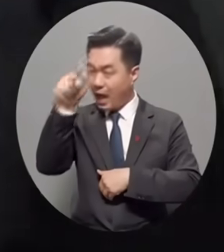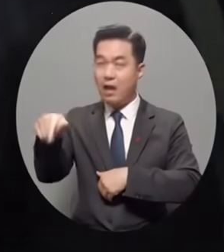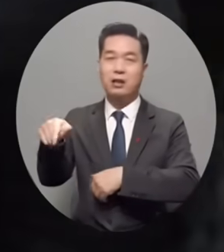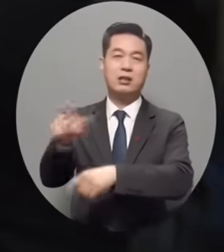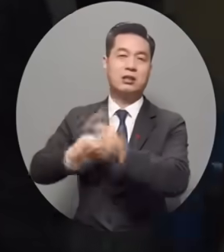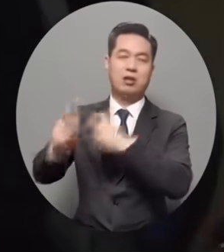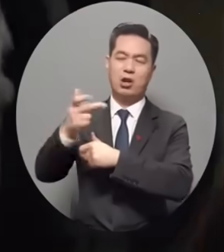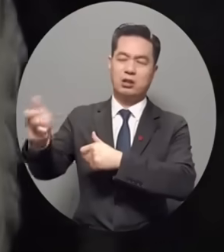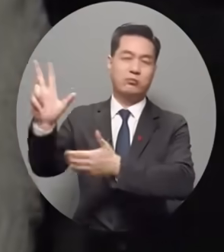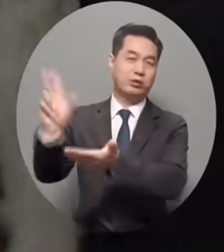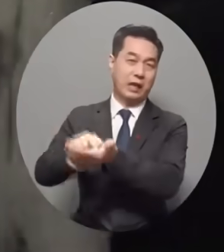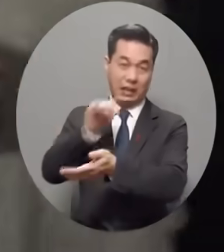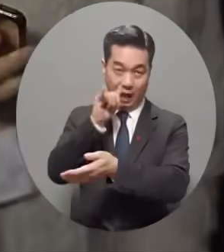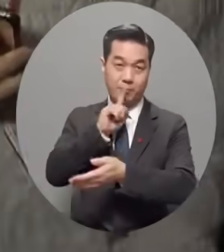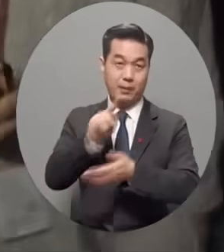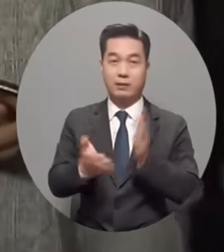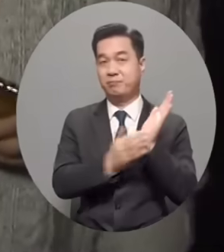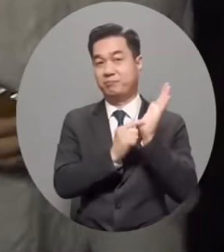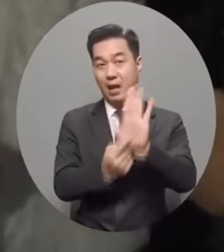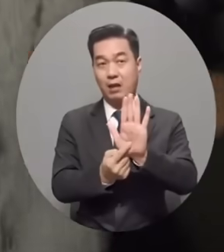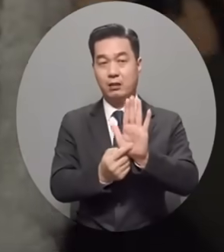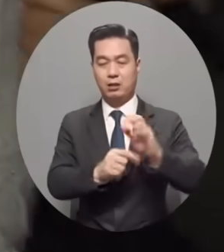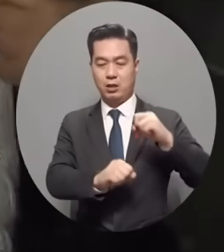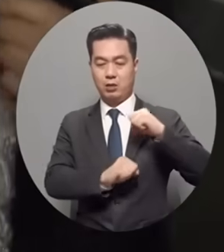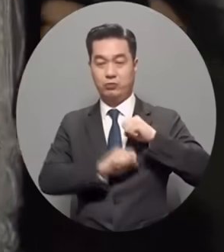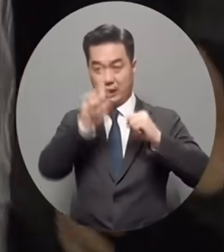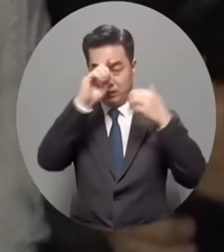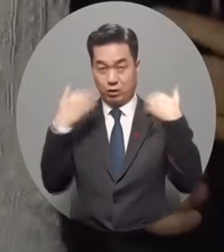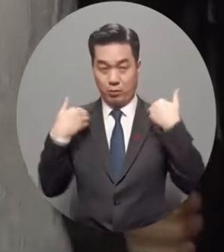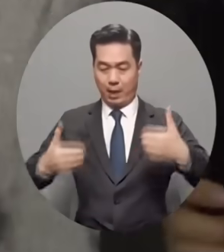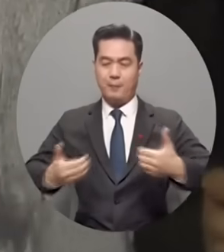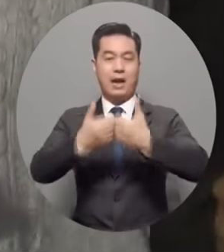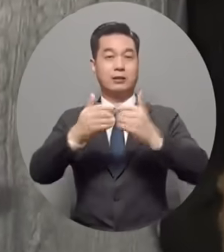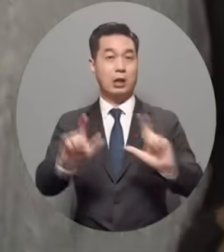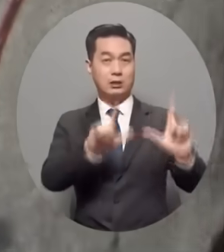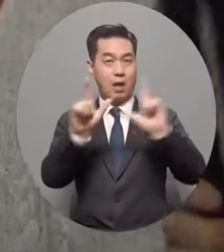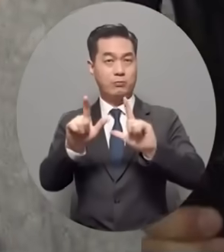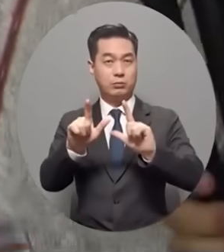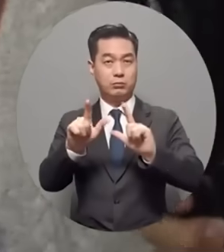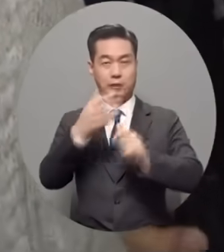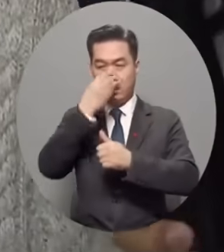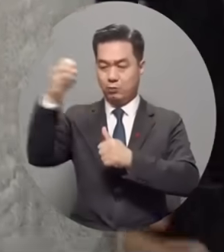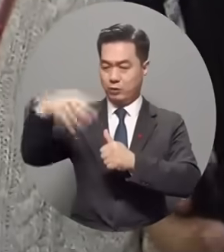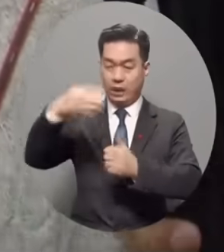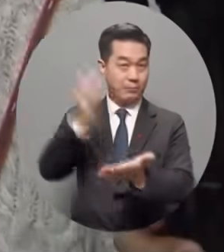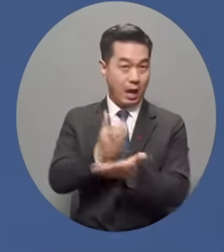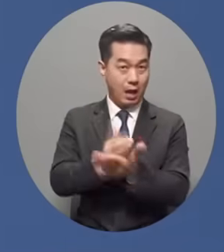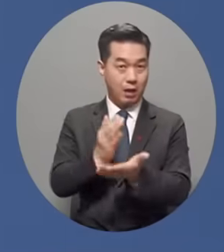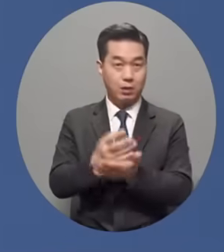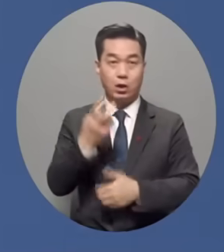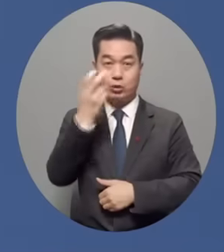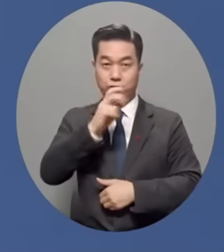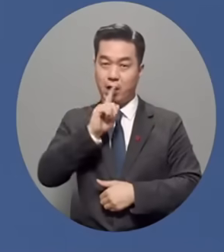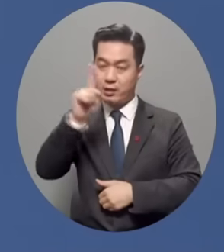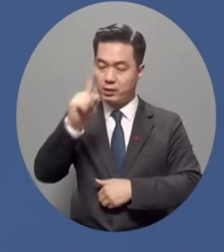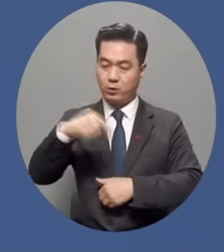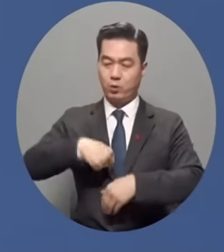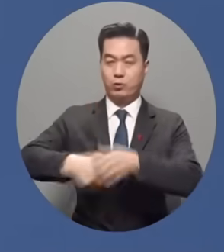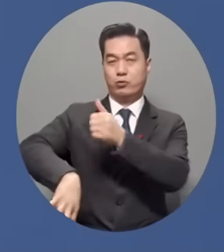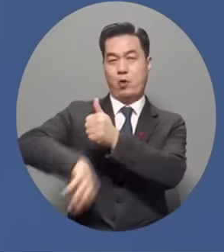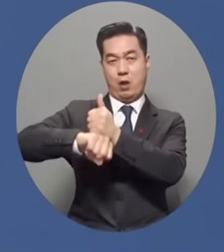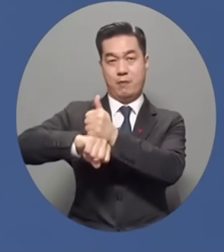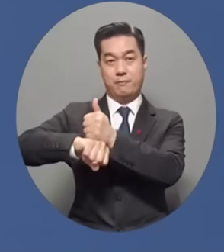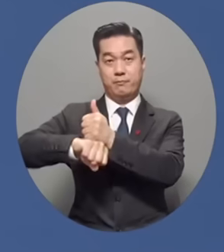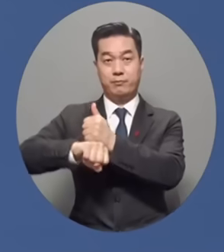전 대통령 비서실장은 군사정권에 맞섰던 삶을 함부로 대하지 말라면서 수사와 기소 독점을 틀어진 채